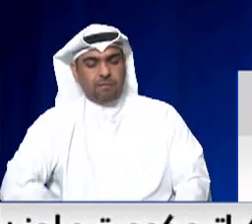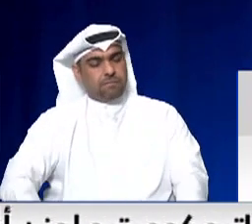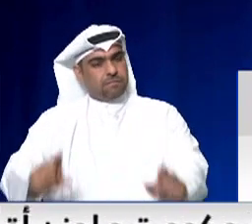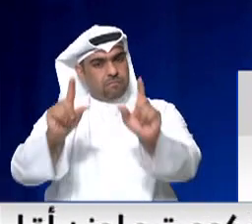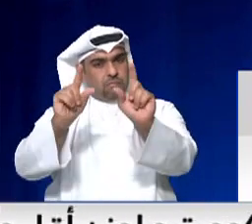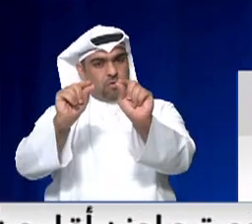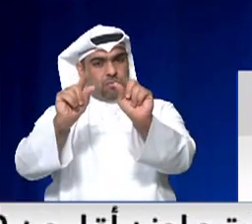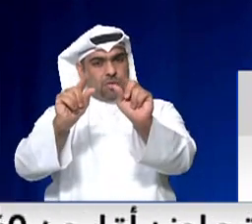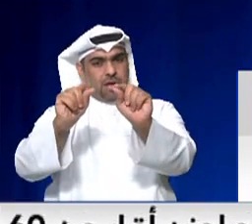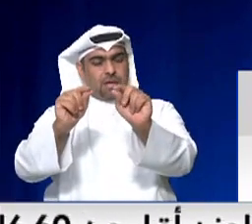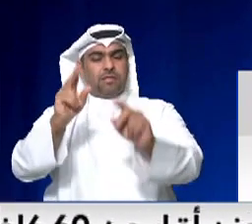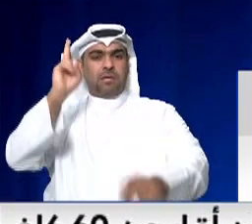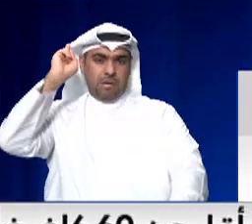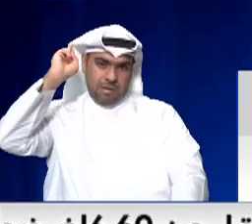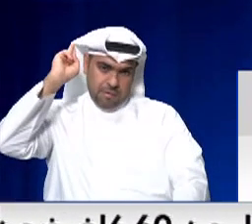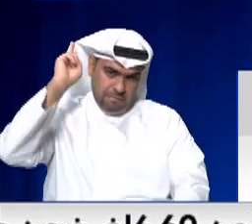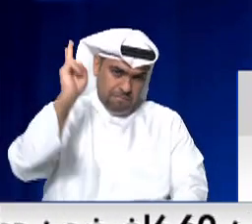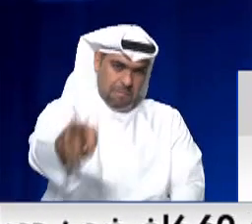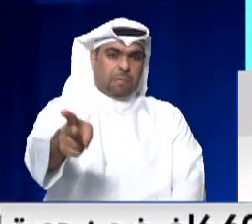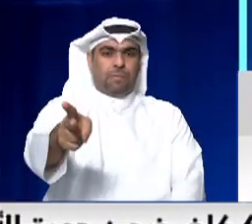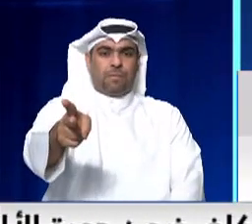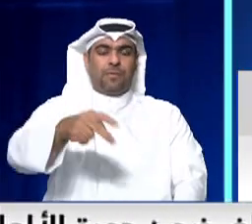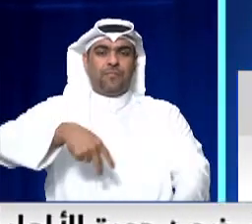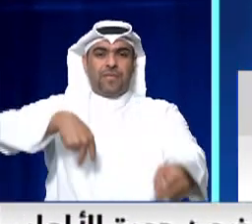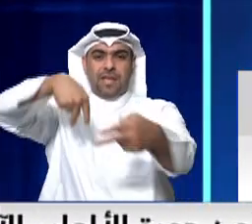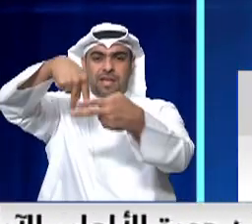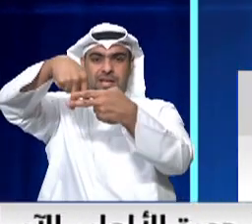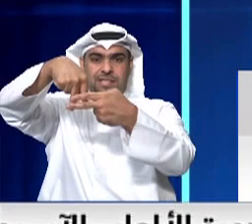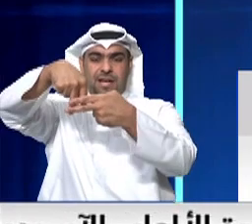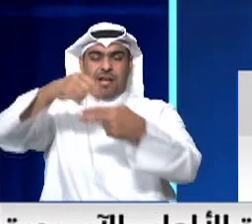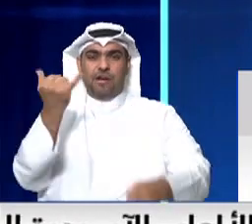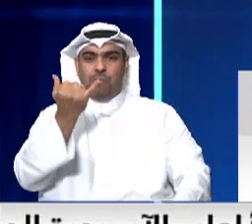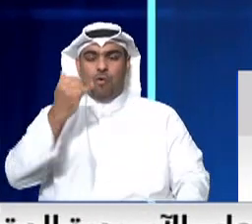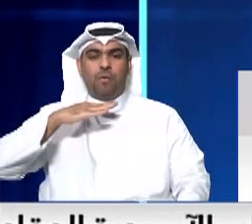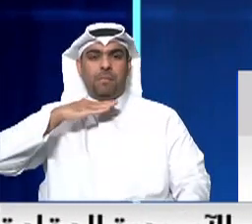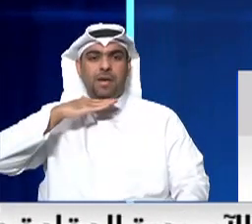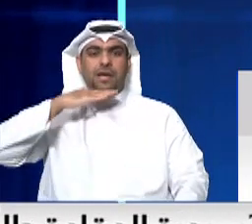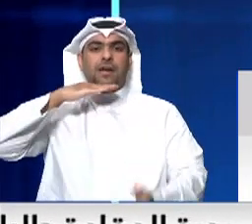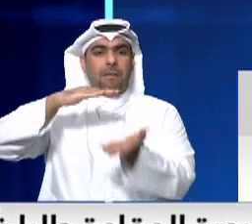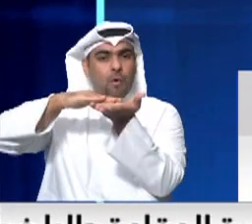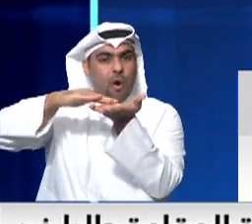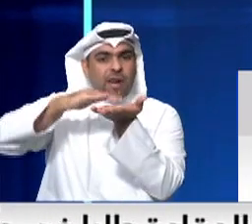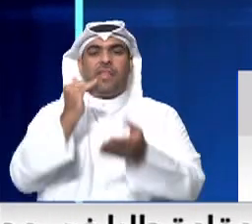والتضحية والفداء دفاعا عن الكرامة والأرض العربية.